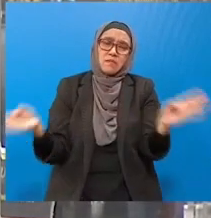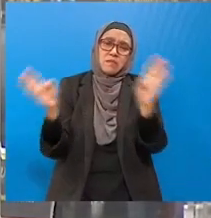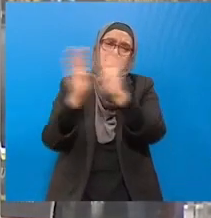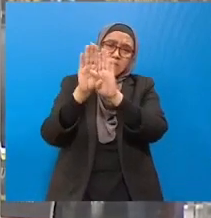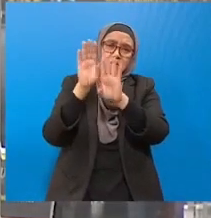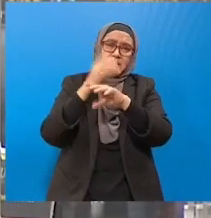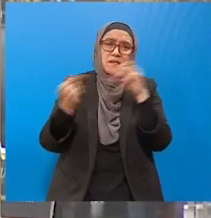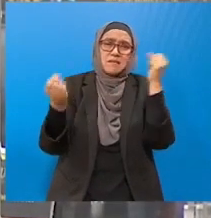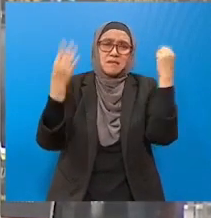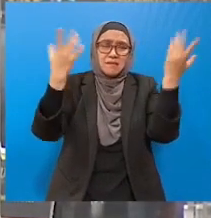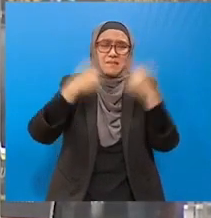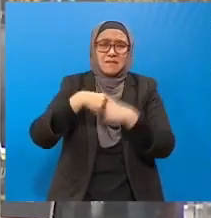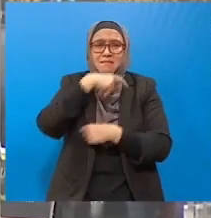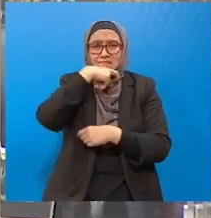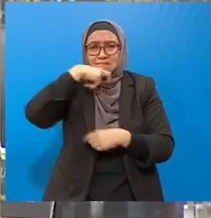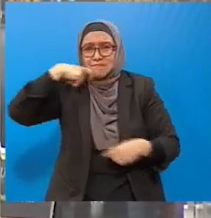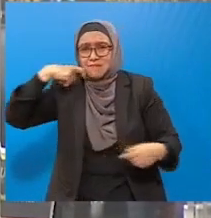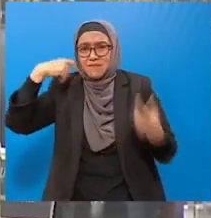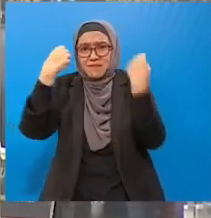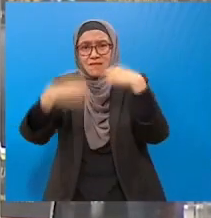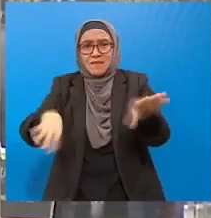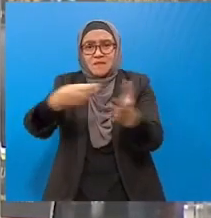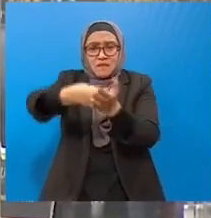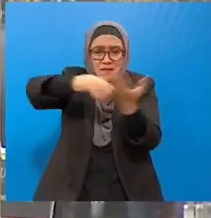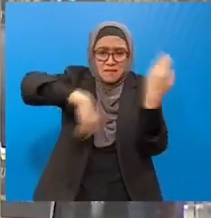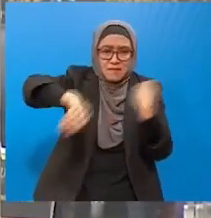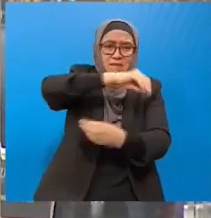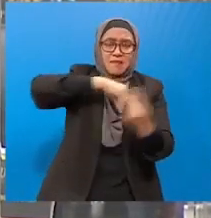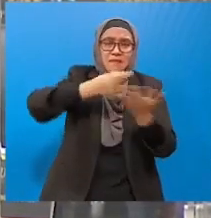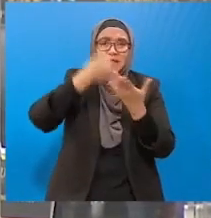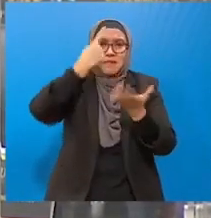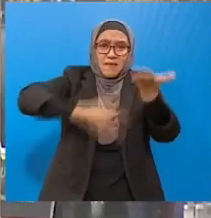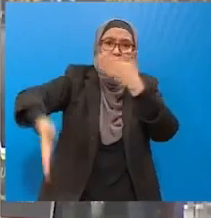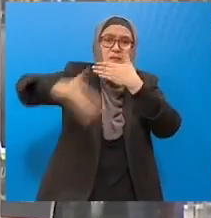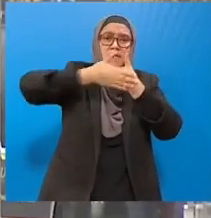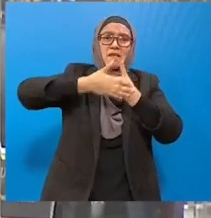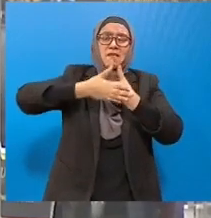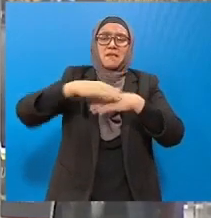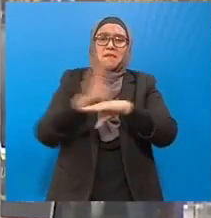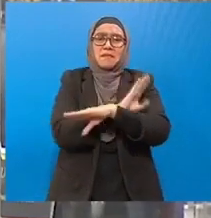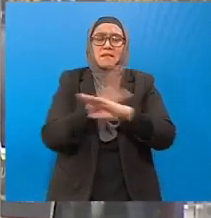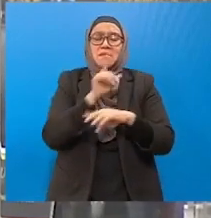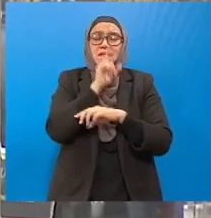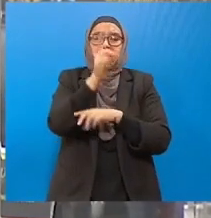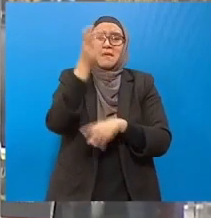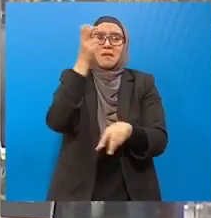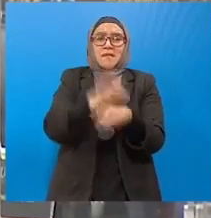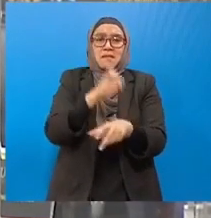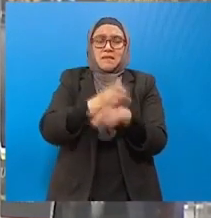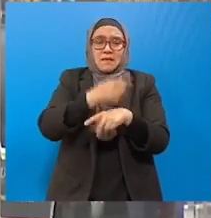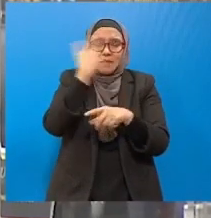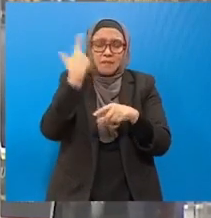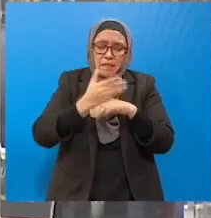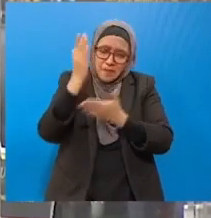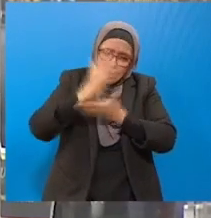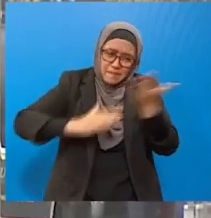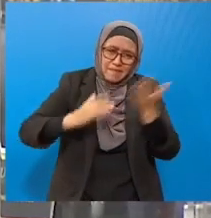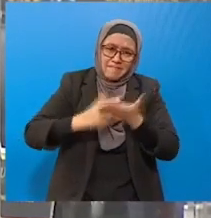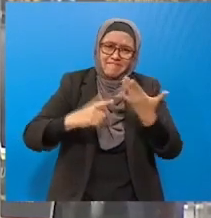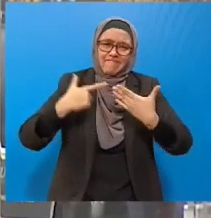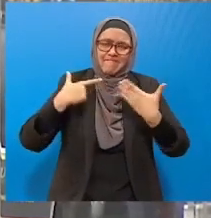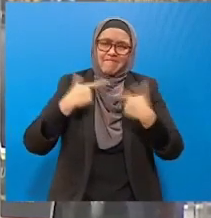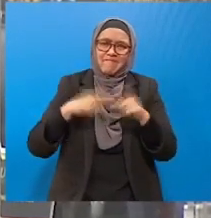kekeringan dan kehilangan modal untuk memulihkan kembali penegakan lebih parah ada setengah daripada mereka terbeban sengsara oleh